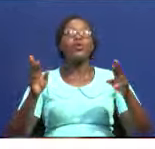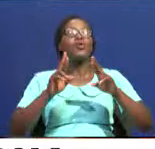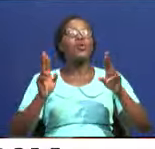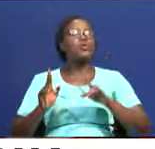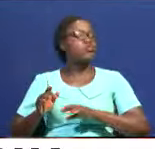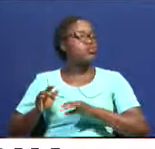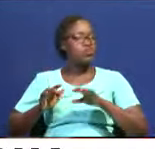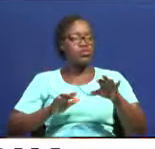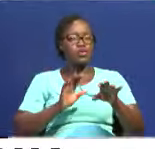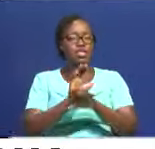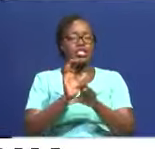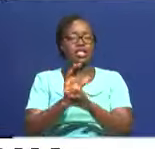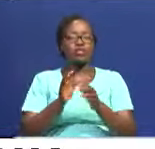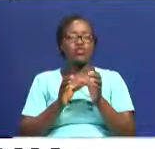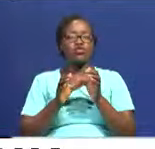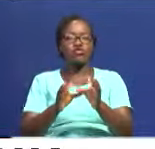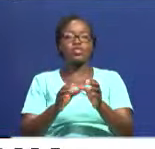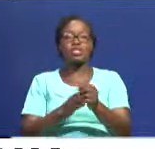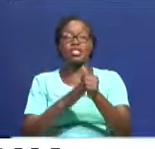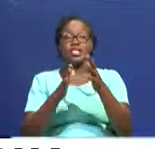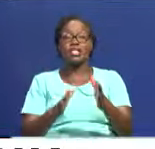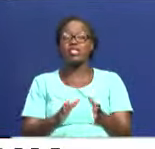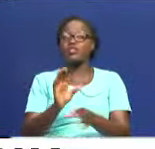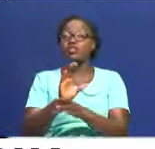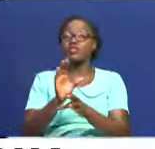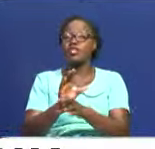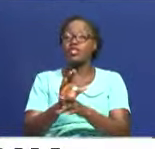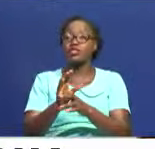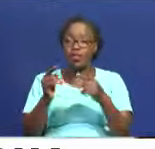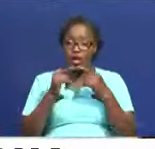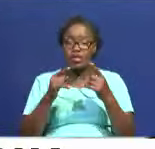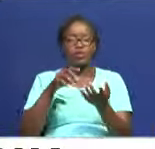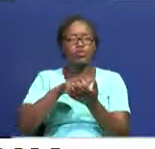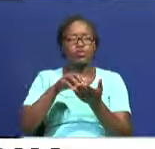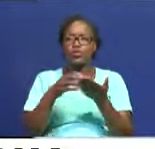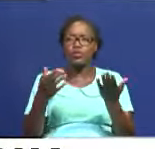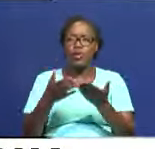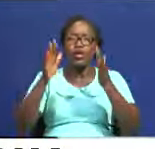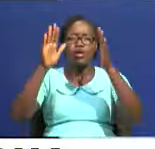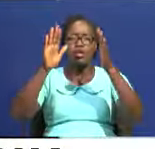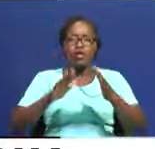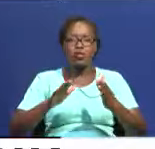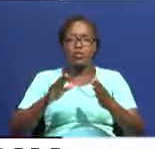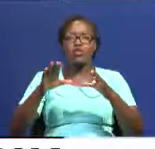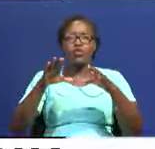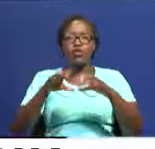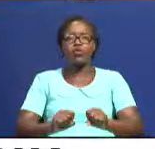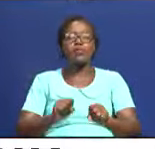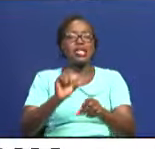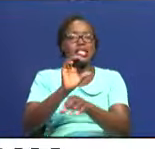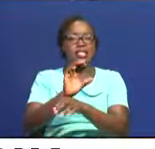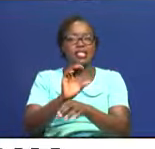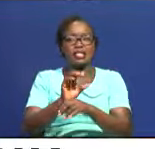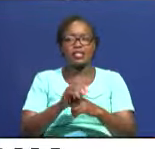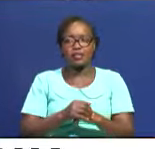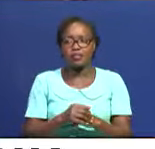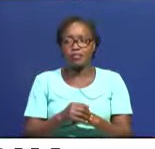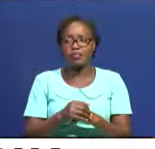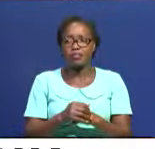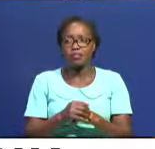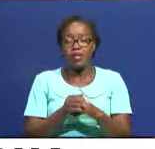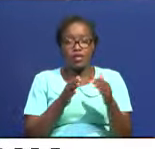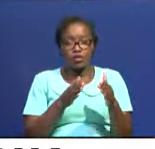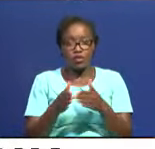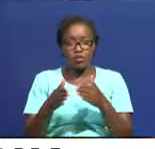kuhudhuria ibada kushinikiza viongozi wa dini kutangaza msimamo kuhusu kampeni kwa jina Occupy Churches. Ni